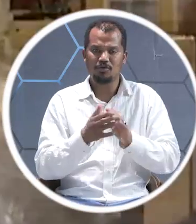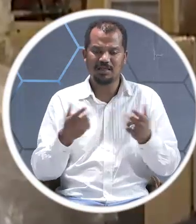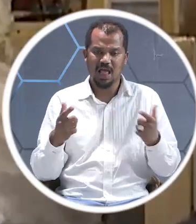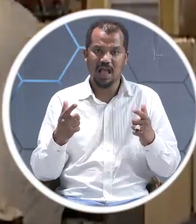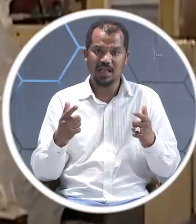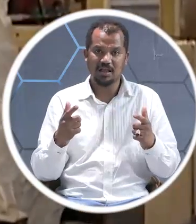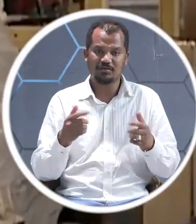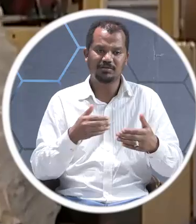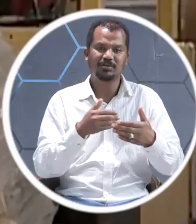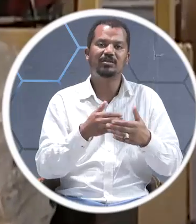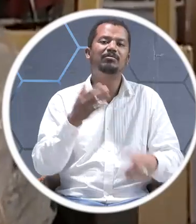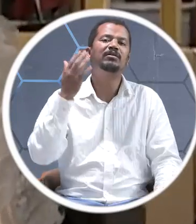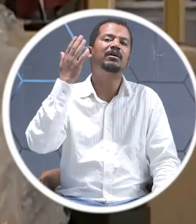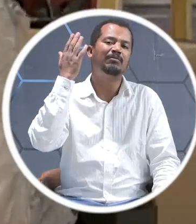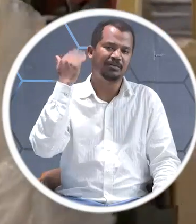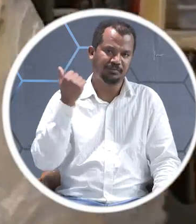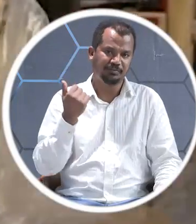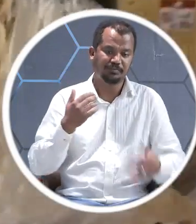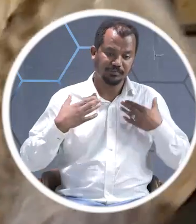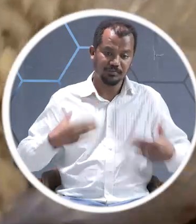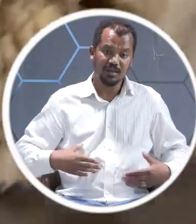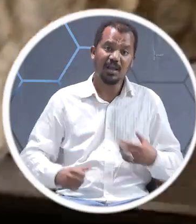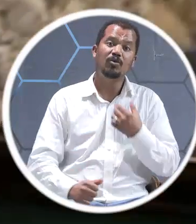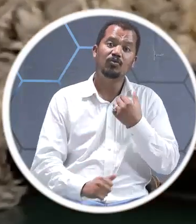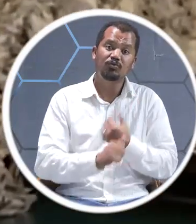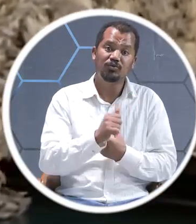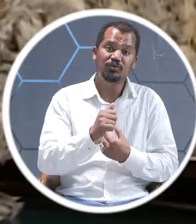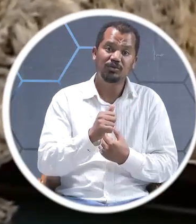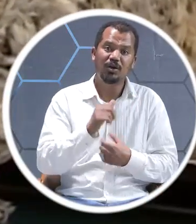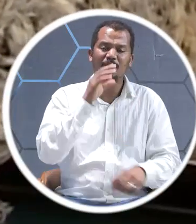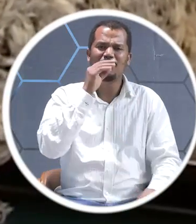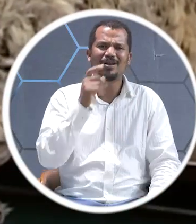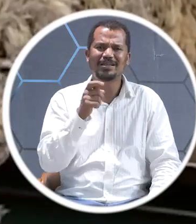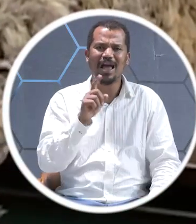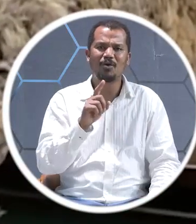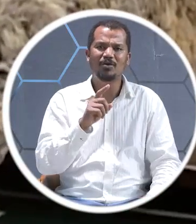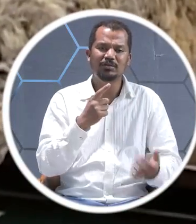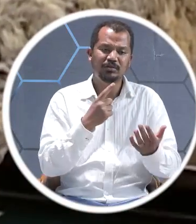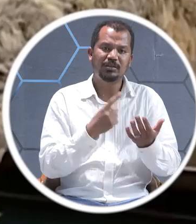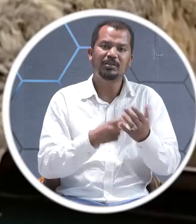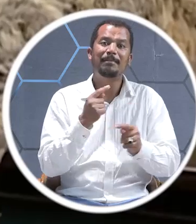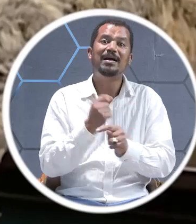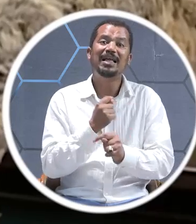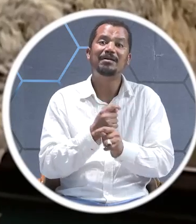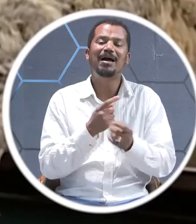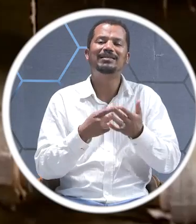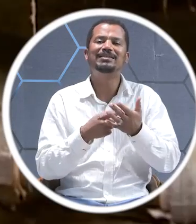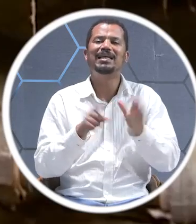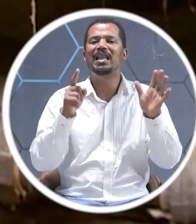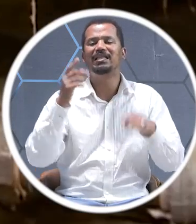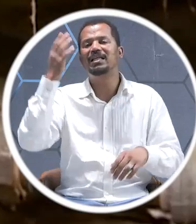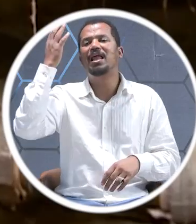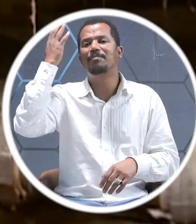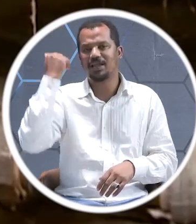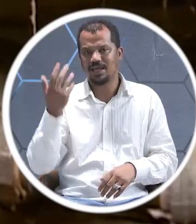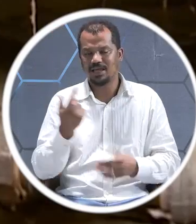به تگات آمی کرباچن نبره یا آکال گذاشتن یه چلوتا باوری سایون اندیه به تگوار یک گلده